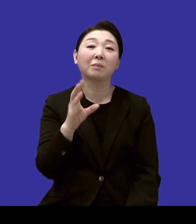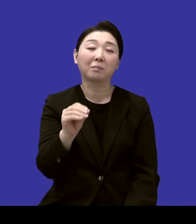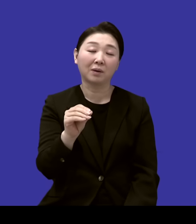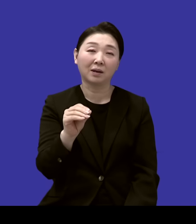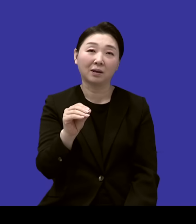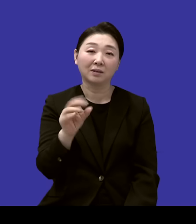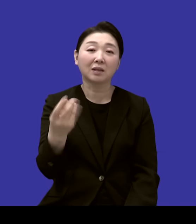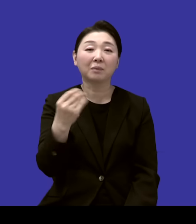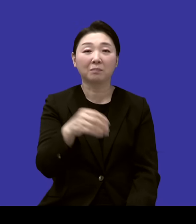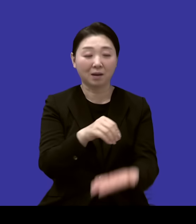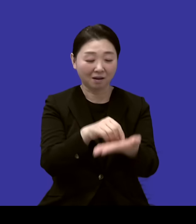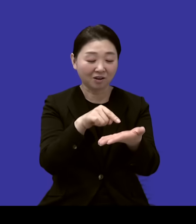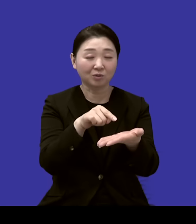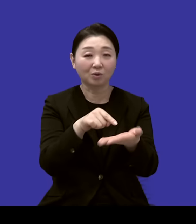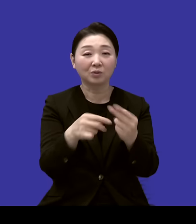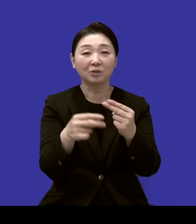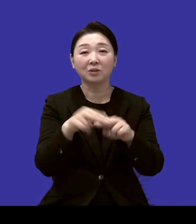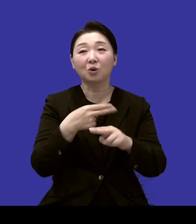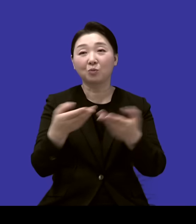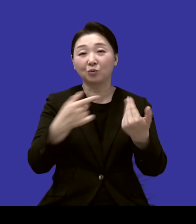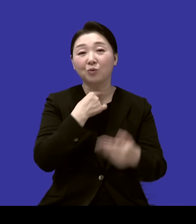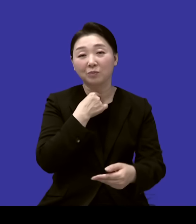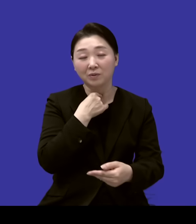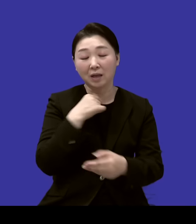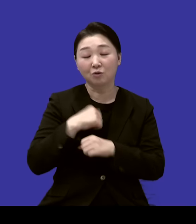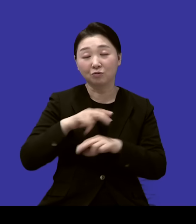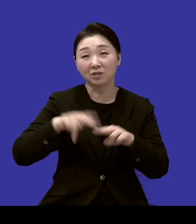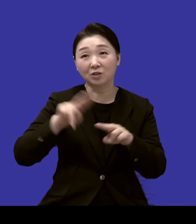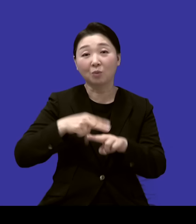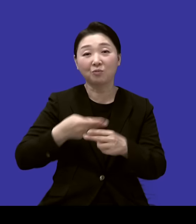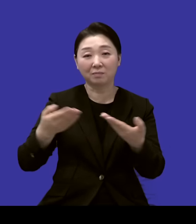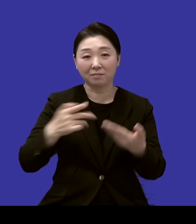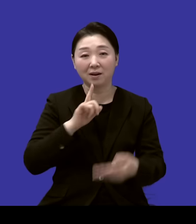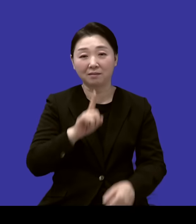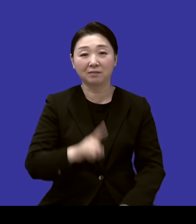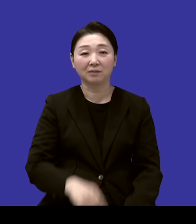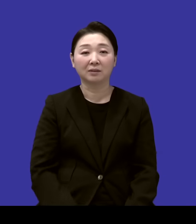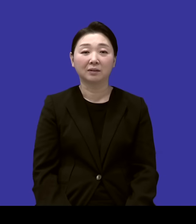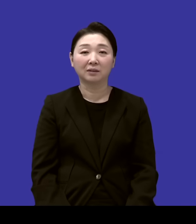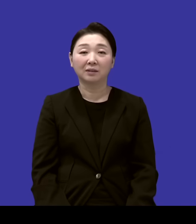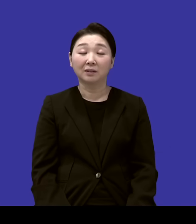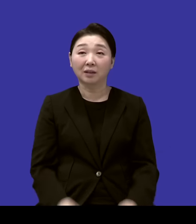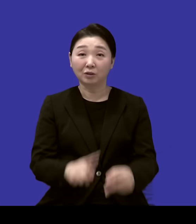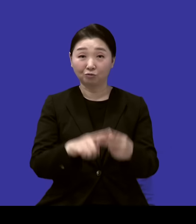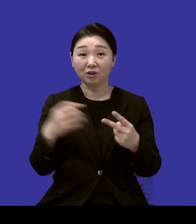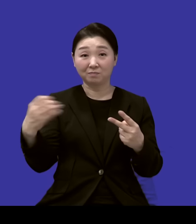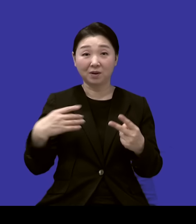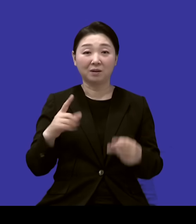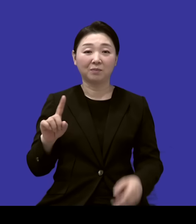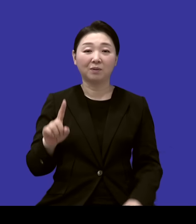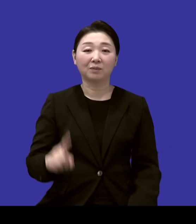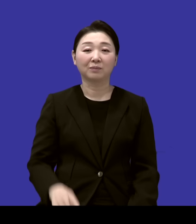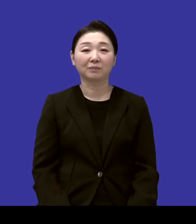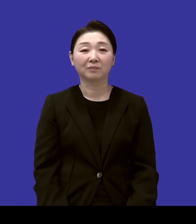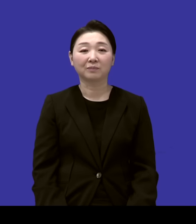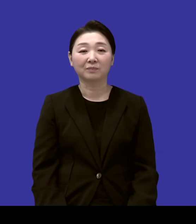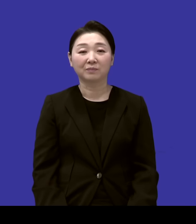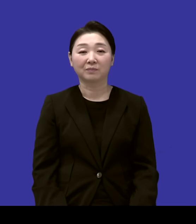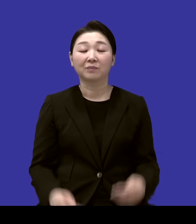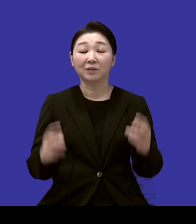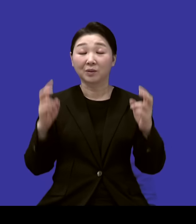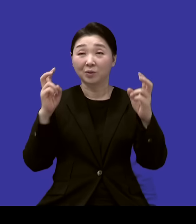있더라고요. 그래서 이걸 너한테 선물로 주고 싶다. 제대 선물이다. 하고 또 그분이 저한테 딱 두 가지를 말씀해 주셨는데 예.